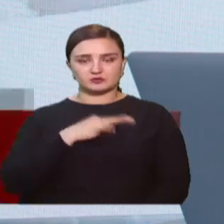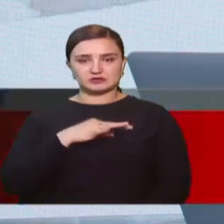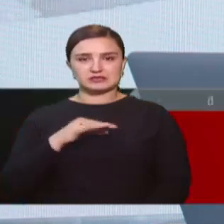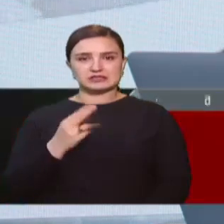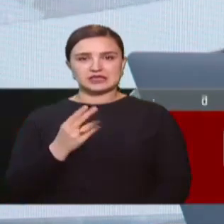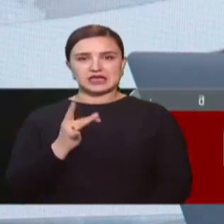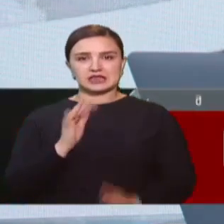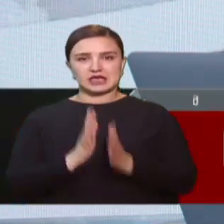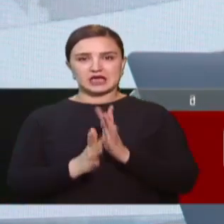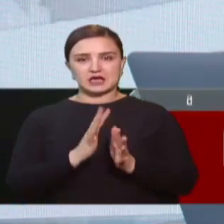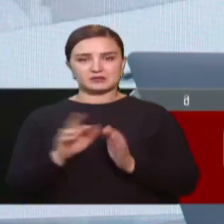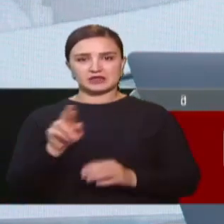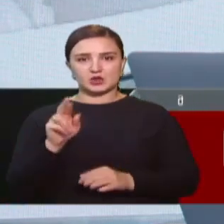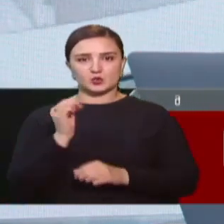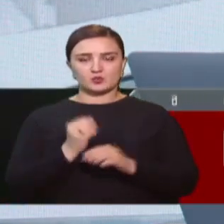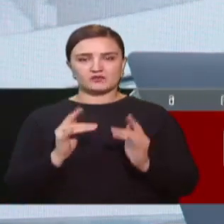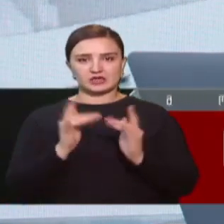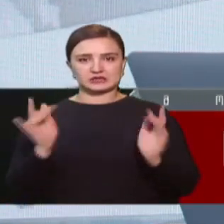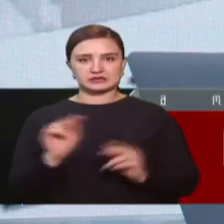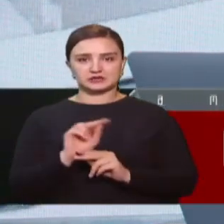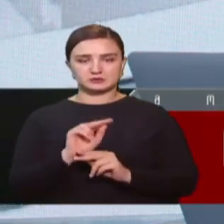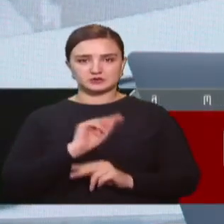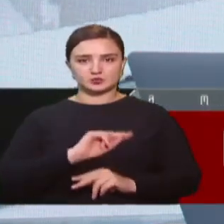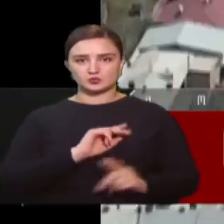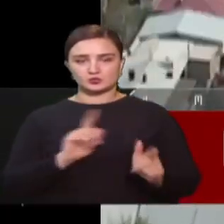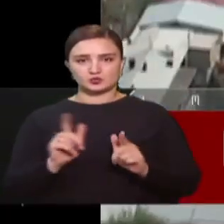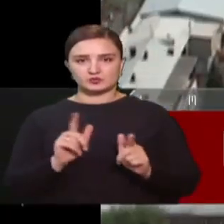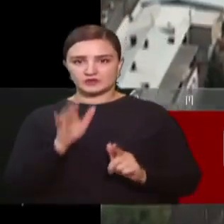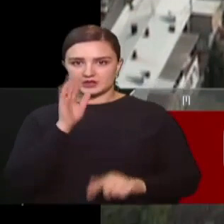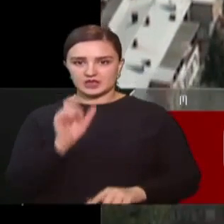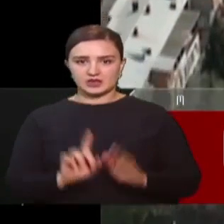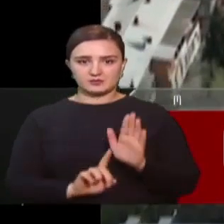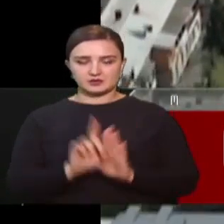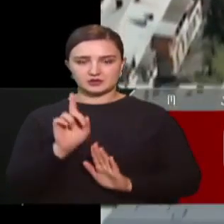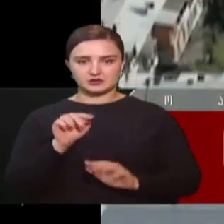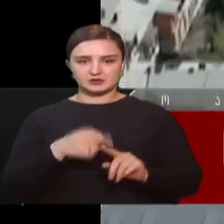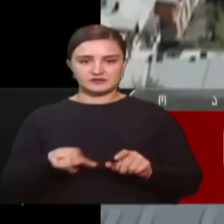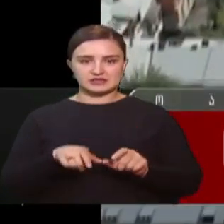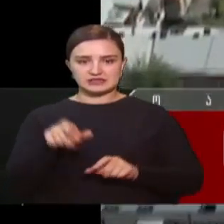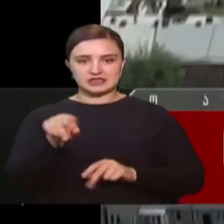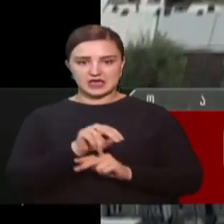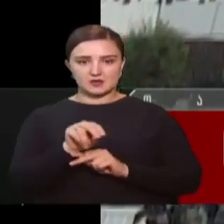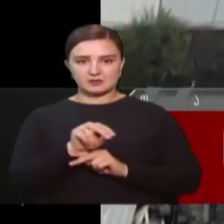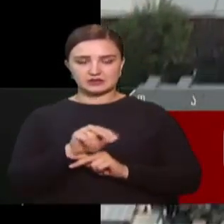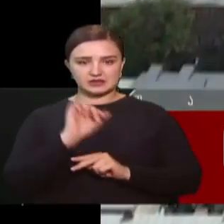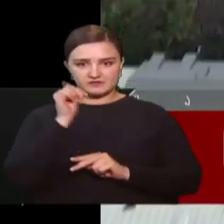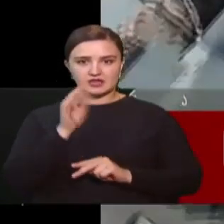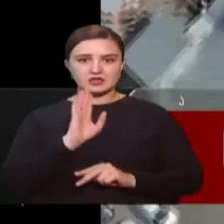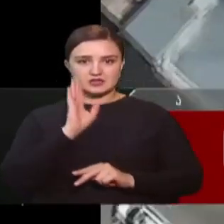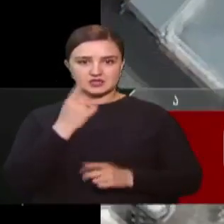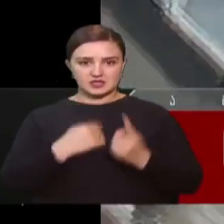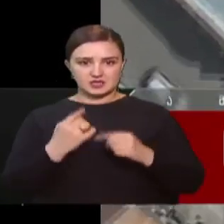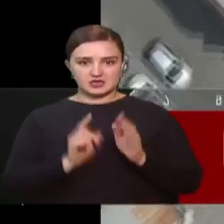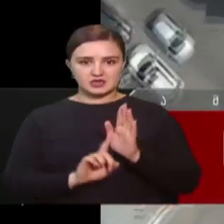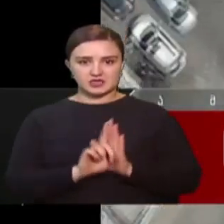Eretvis gamzirsa da egrecodebul Didubis khidze sareabilitatsio samushaobis mosamzadebeli etapi daiqo. Ushualod gzis reabilitatsia ki khval dilidan